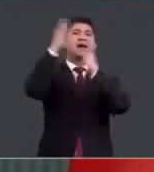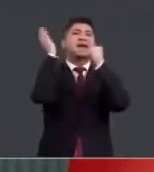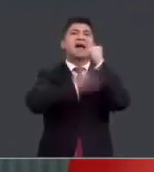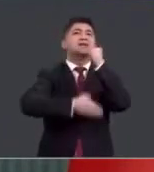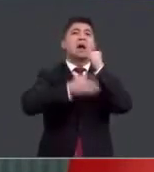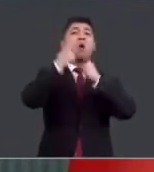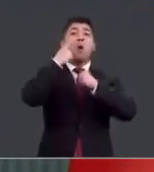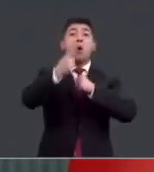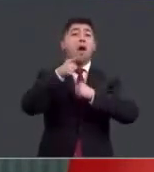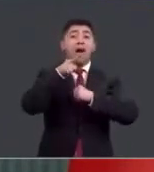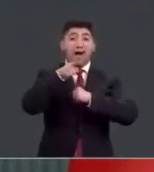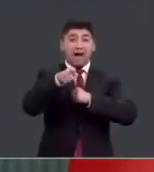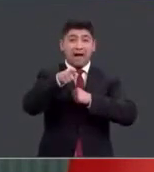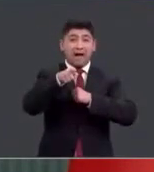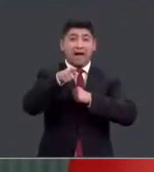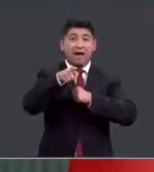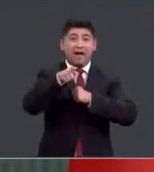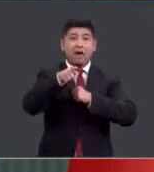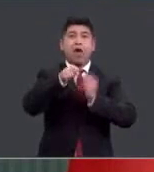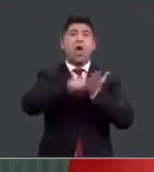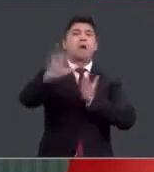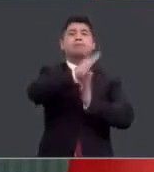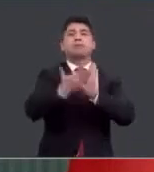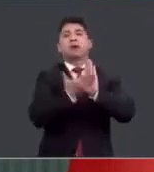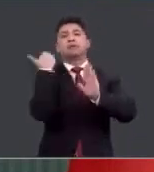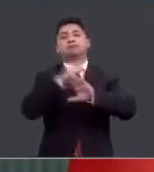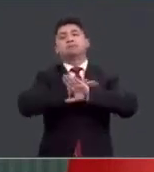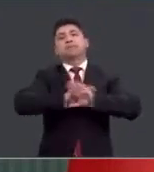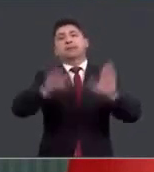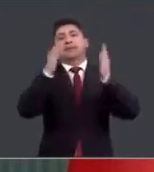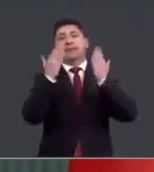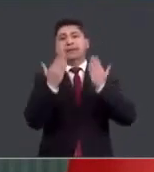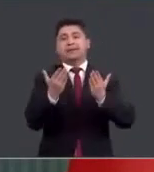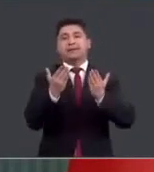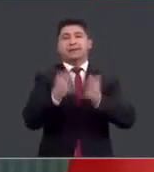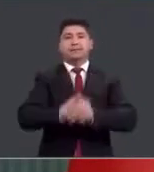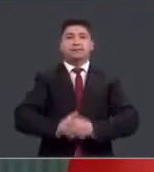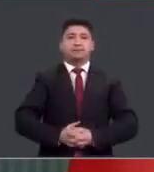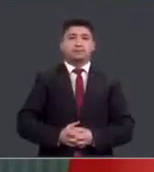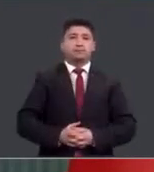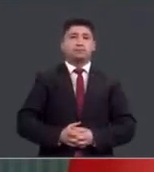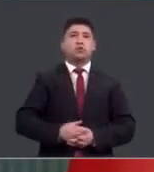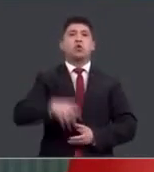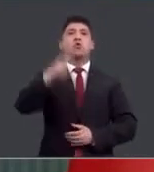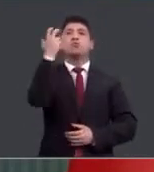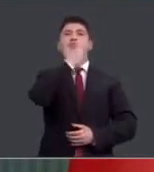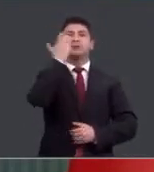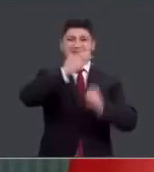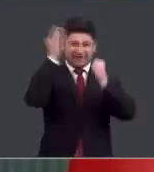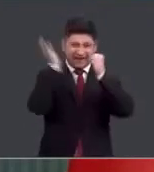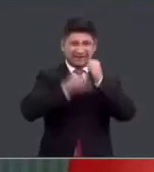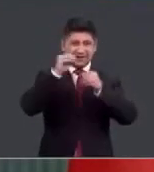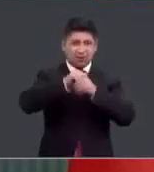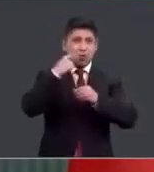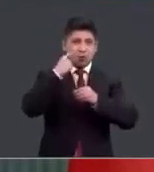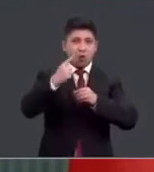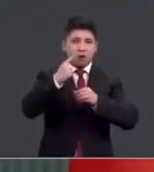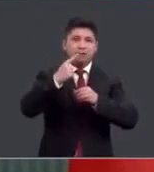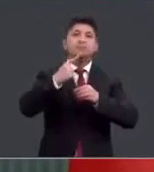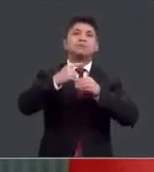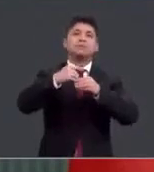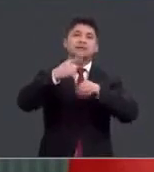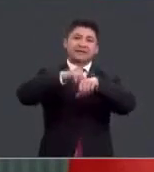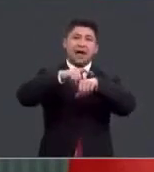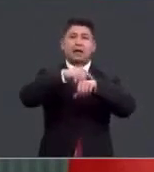çıkma kısıtlamalarını tümüyle kaldırıyoruz müzikle ilgili sınırlamayı da daha